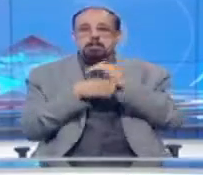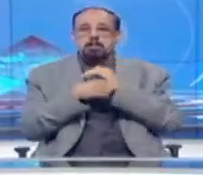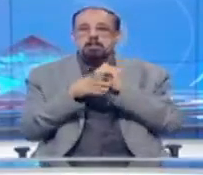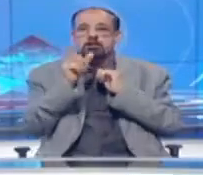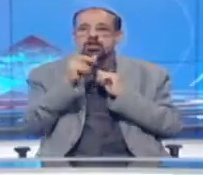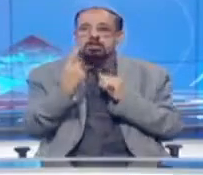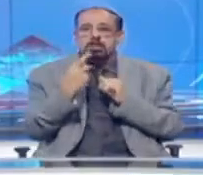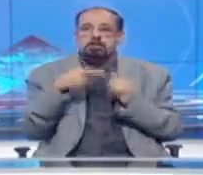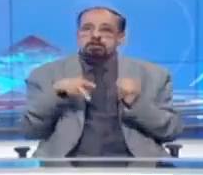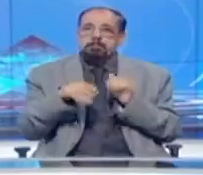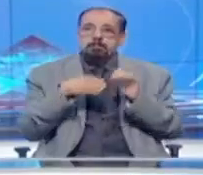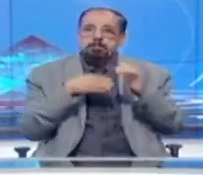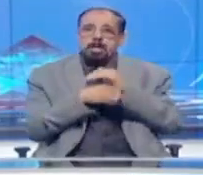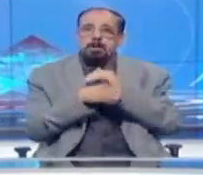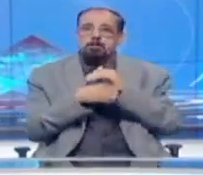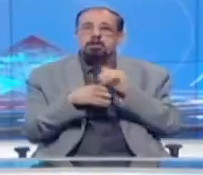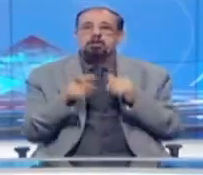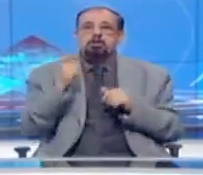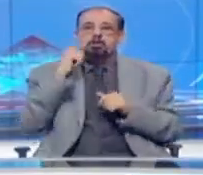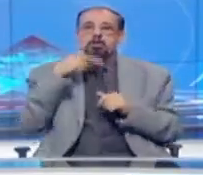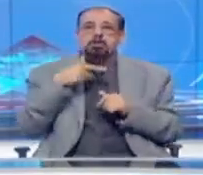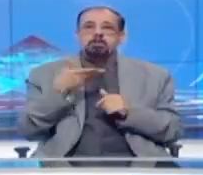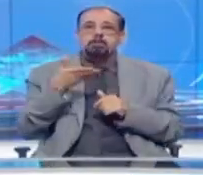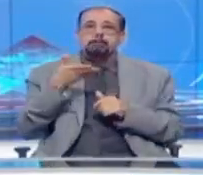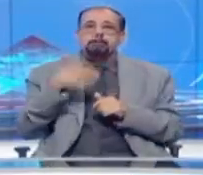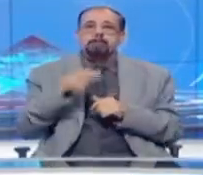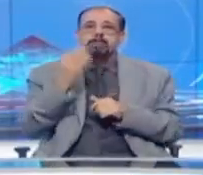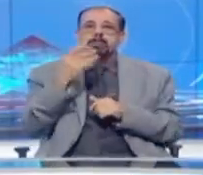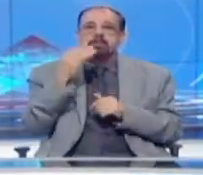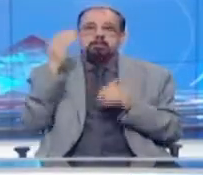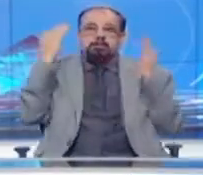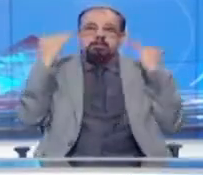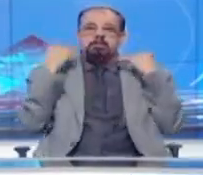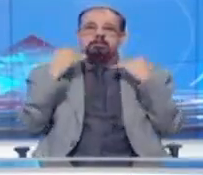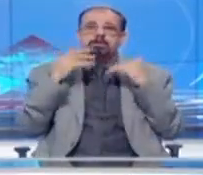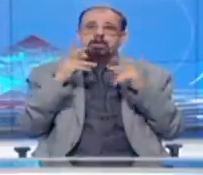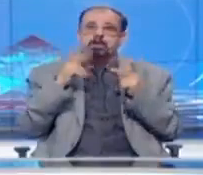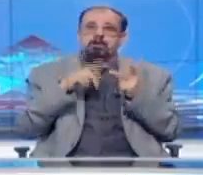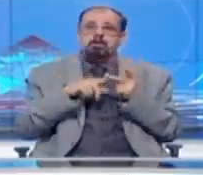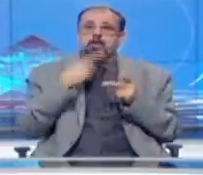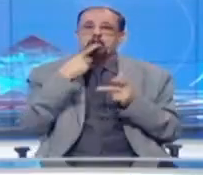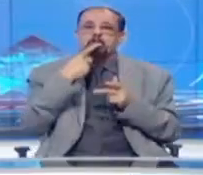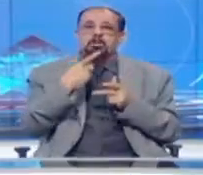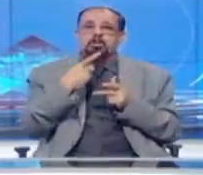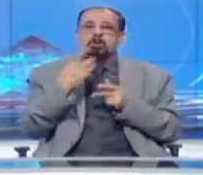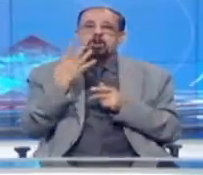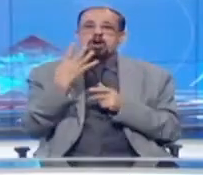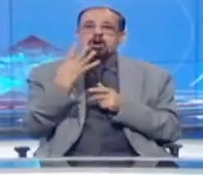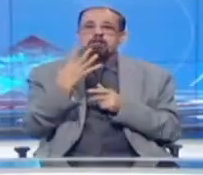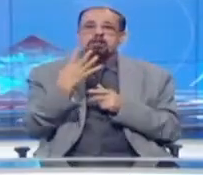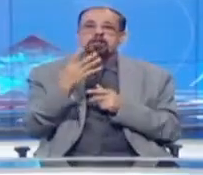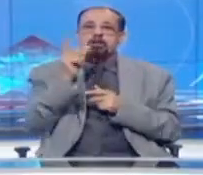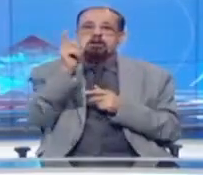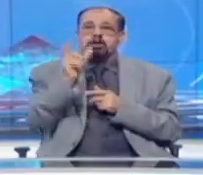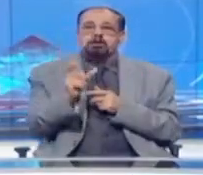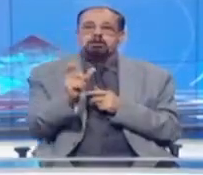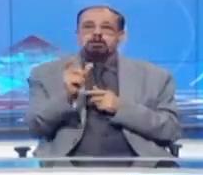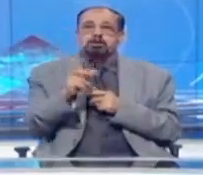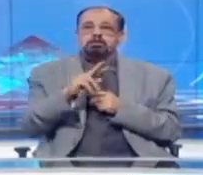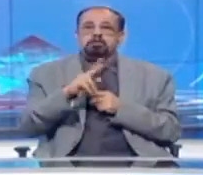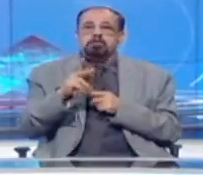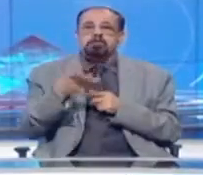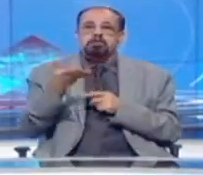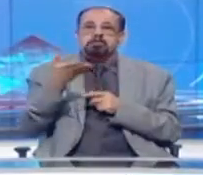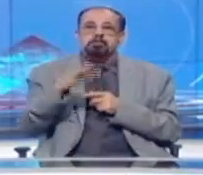للمدنيين الأوكرانيين، مما أسفر عن مقتل 3 نساء على الأقل، مشيرا إلى أن 4 مدنيين